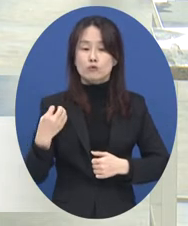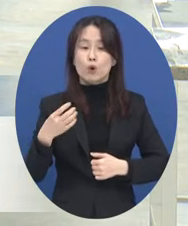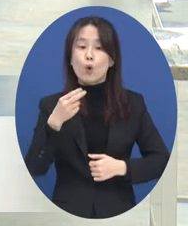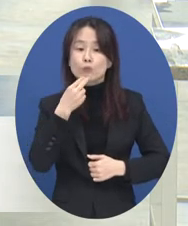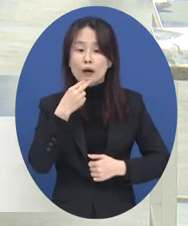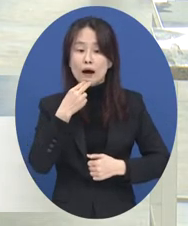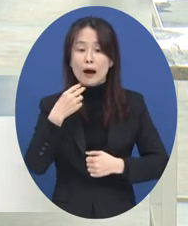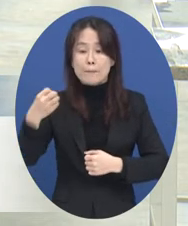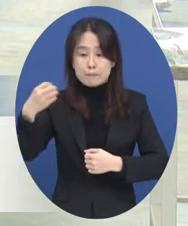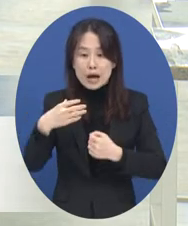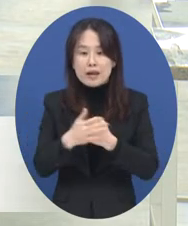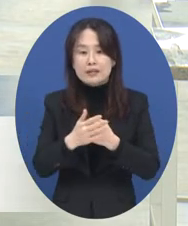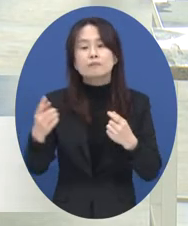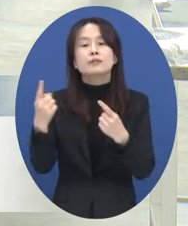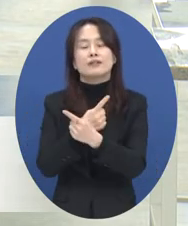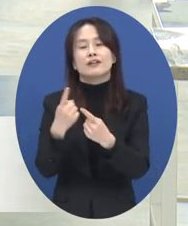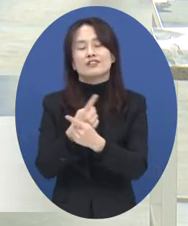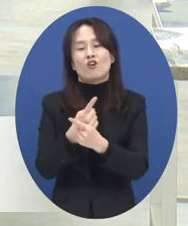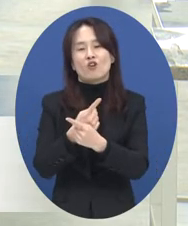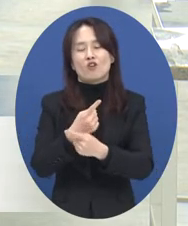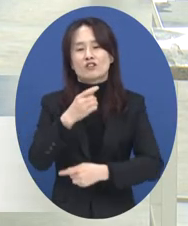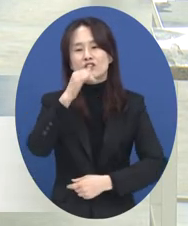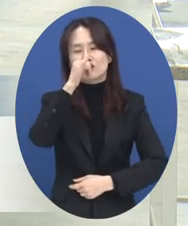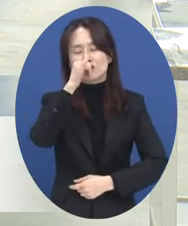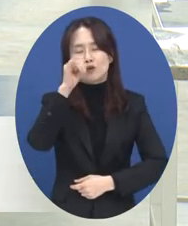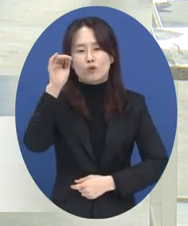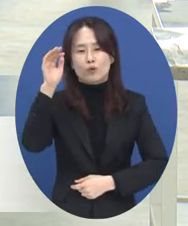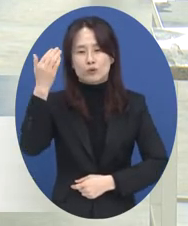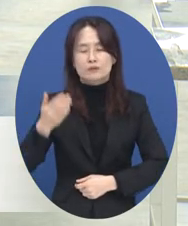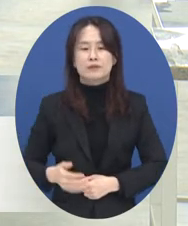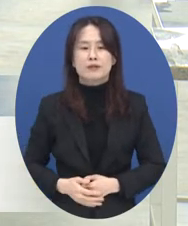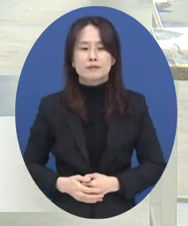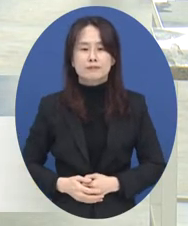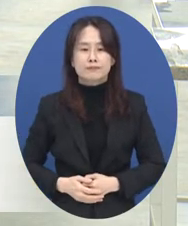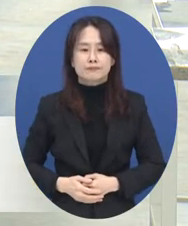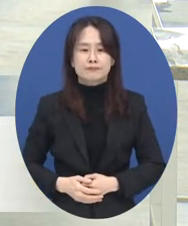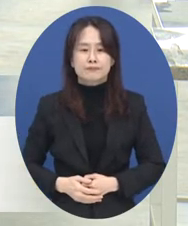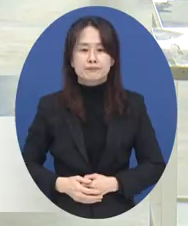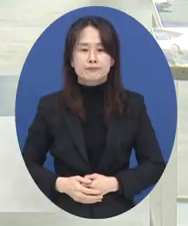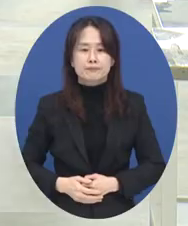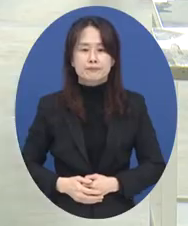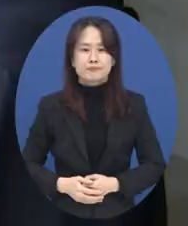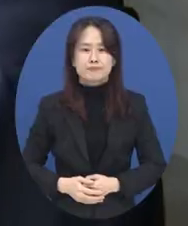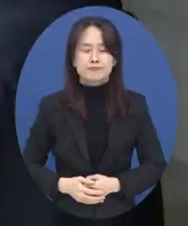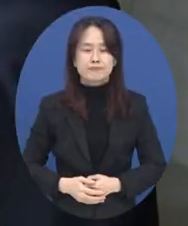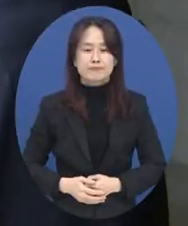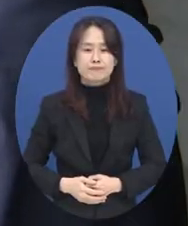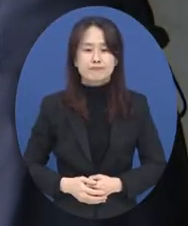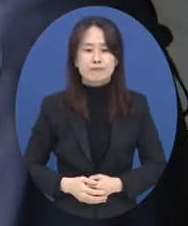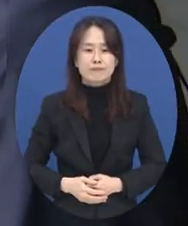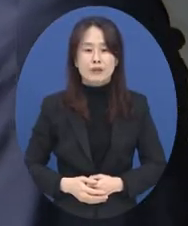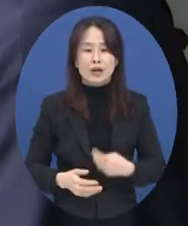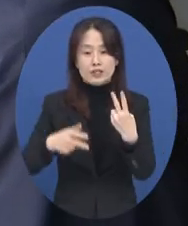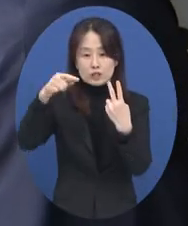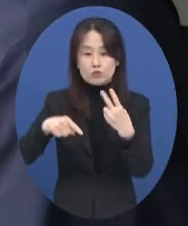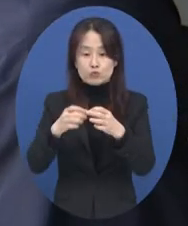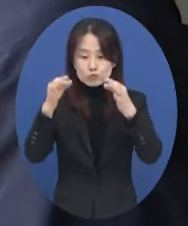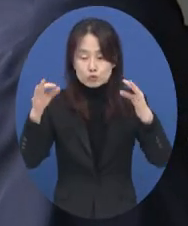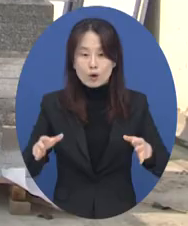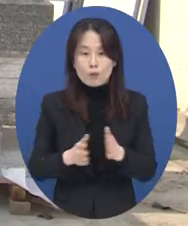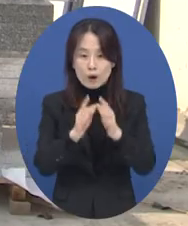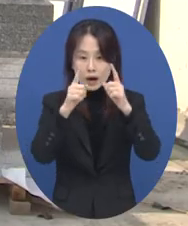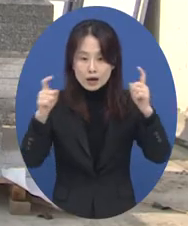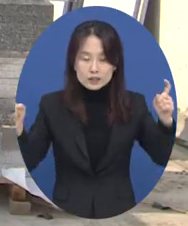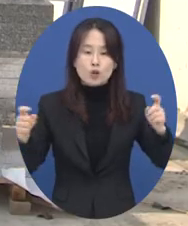진정이 안 들어온다 요러고 를 좀 얘기를 해줘서 저희가 지식의 접 체 얘기해서 좀 개선할 수 있었고요 경기도가 약 2주간